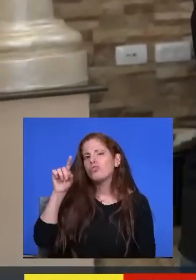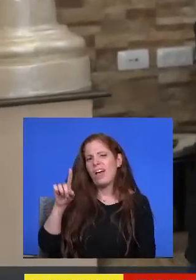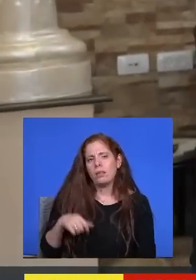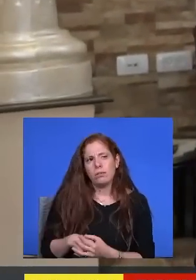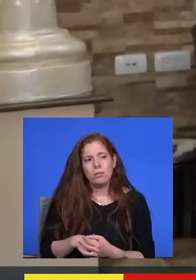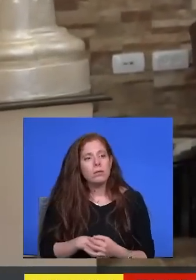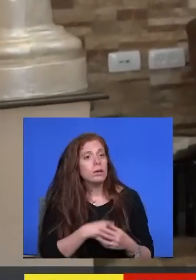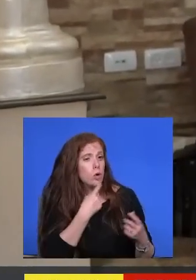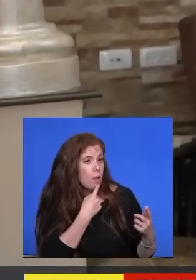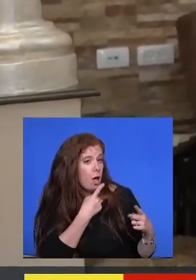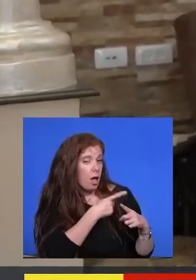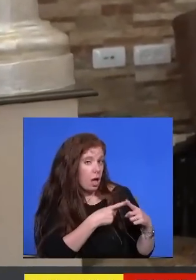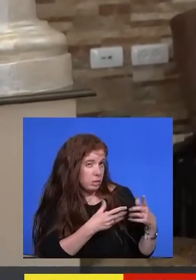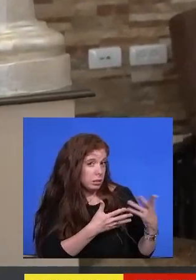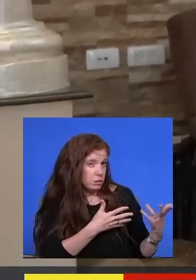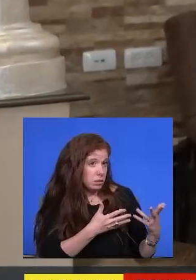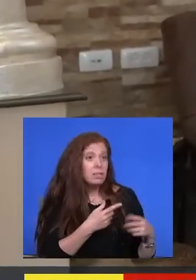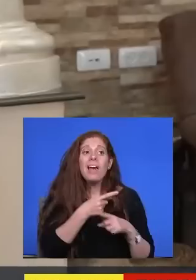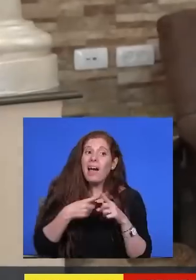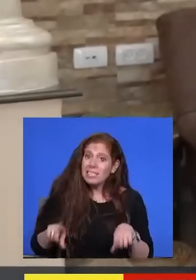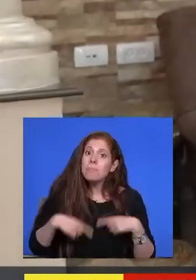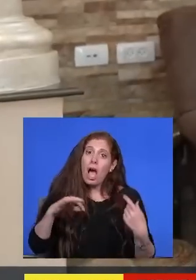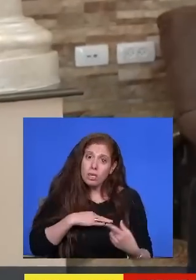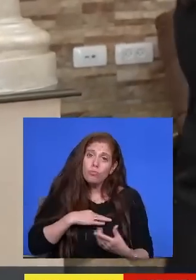يعني نص تقريبا نص عمري